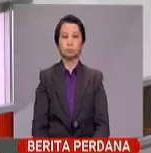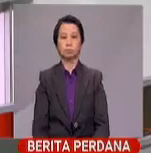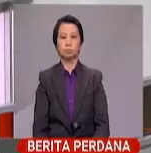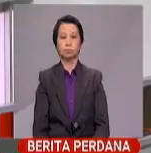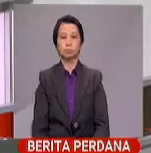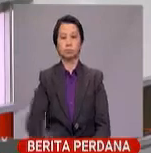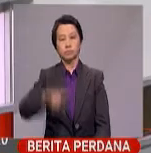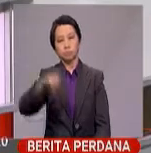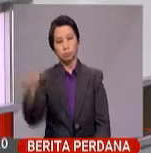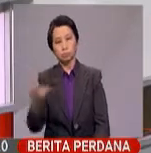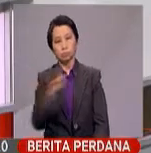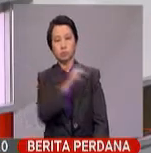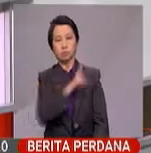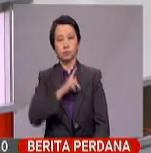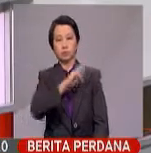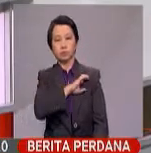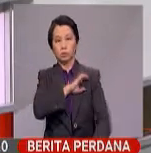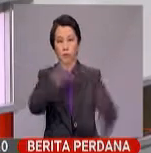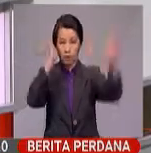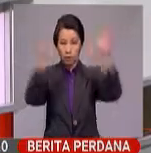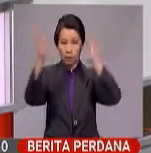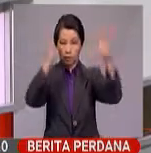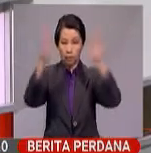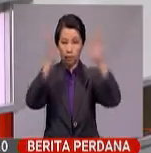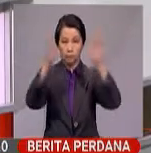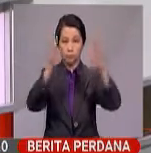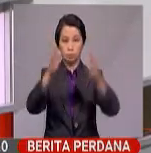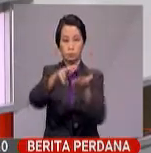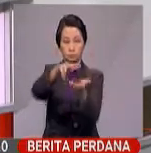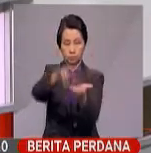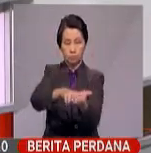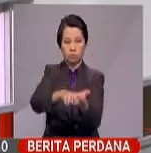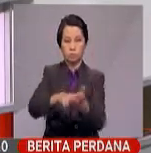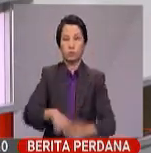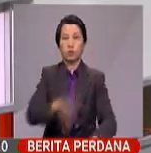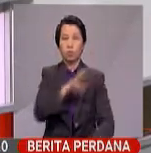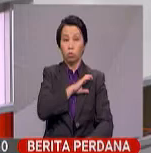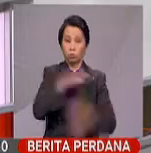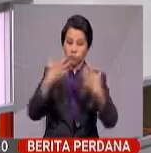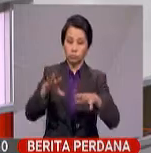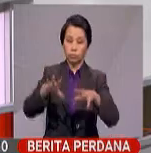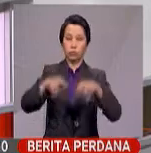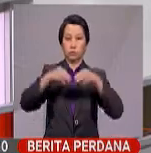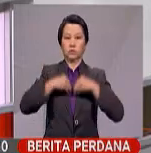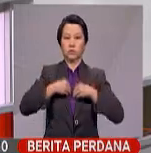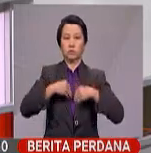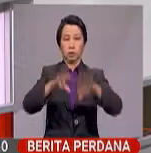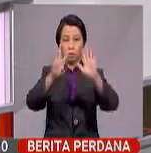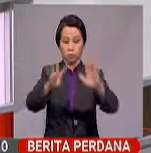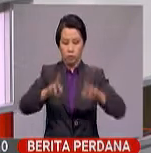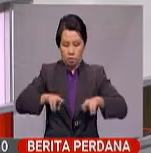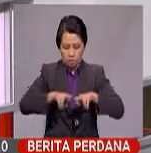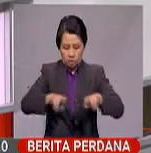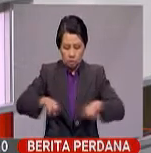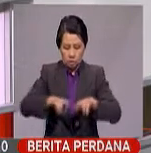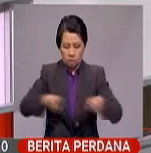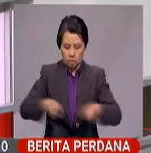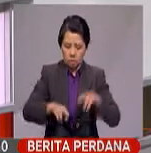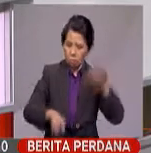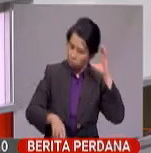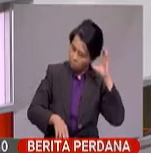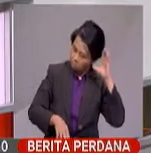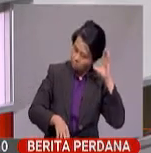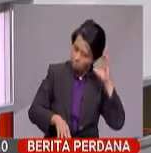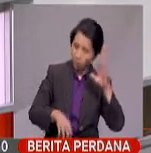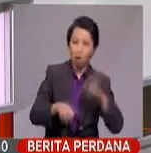Dalam perkembangan lain, Ketua Polis Negara Tan Sri Abdul Hamid mengesahkan pihaknya sudah menerima 9 rakaman audio konspirasi jenayah